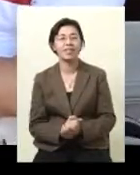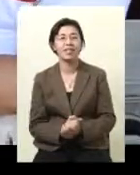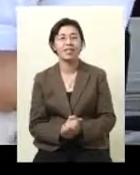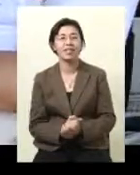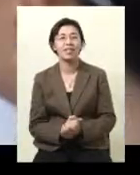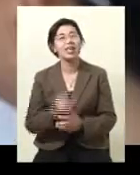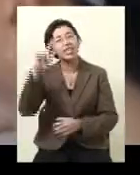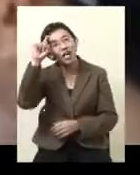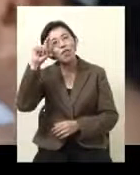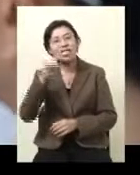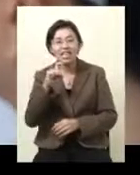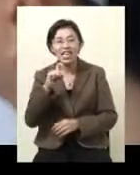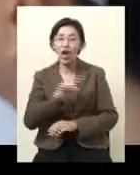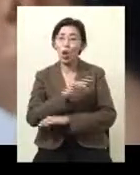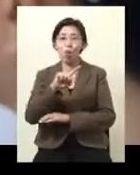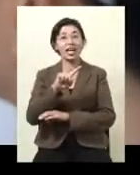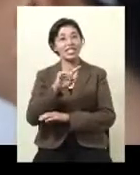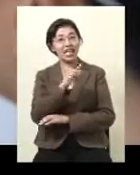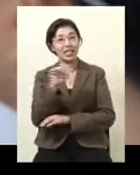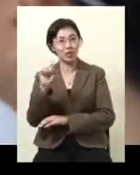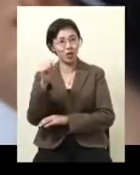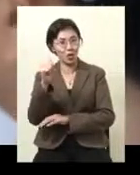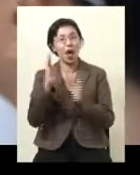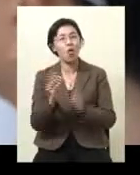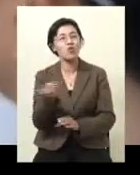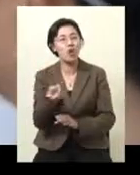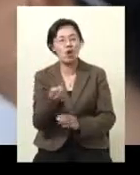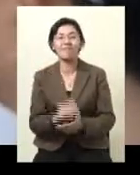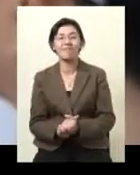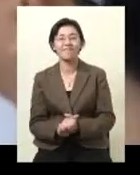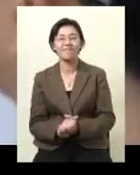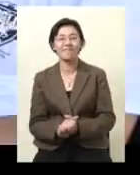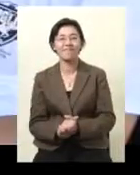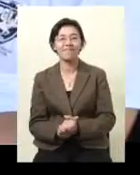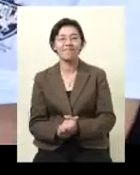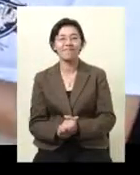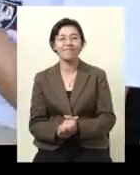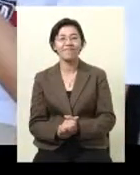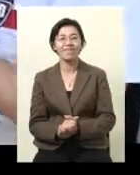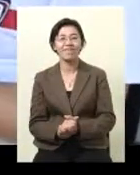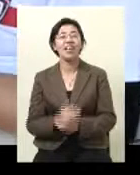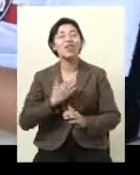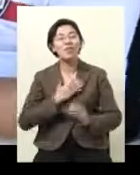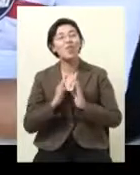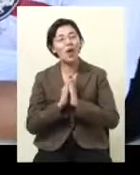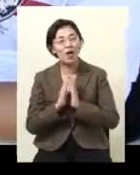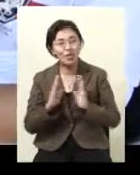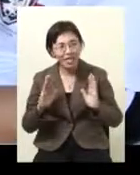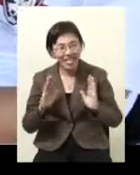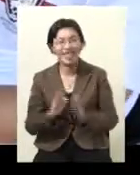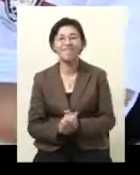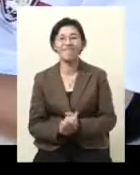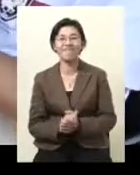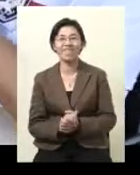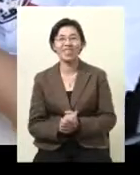ได้ทุกเสาร์อาทิตย์วันธรรมดายิ่งดีเพราะว่าคนจะน้อยจะสงบนะฮะ ก็คงต้องขอขอบคุณพี่โก ้ น